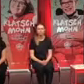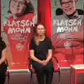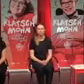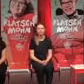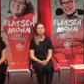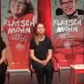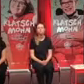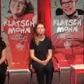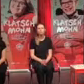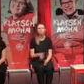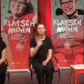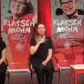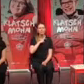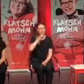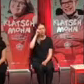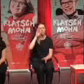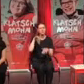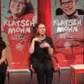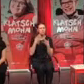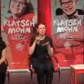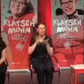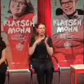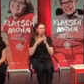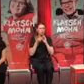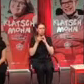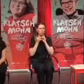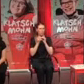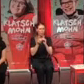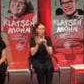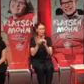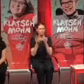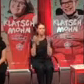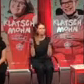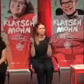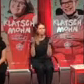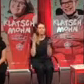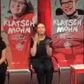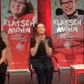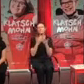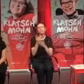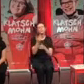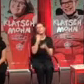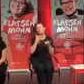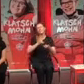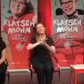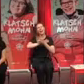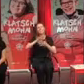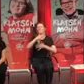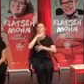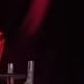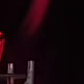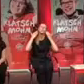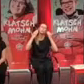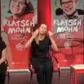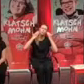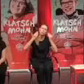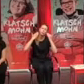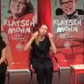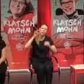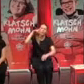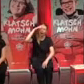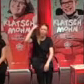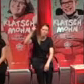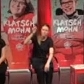Ich glaube, es gibt technische Probleme und ich denke, wir werden einfach ganz, ganz viele herzliche Grüße nach Hamburg schicken.